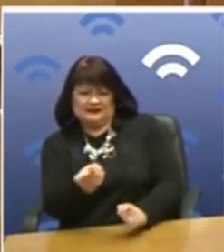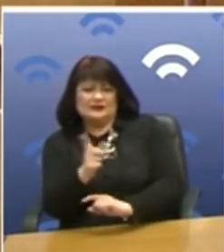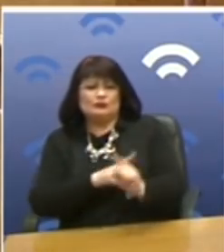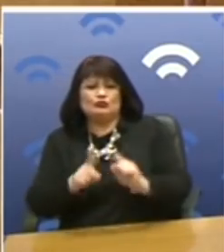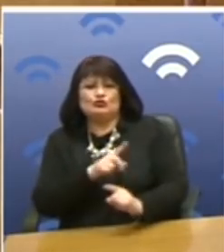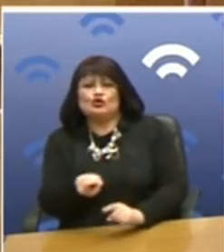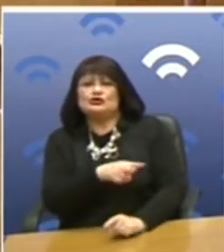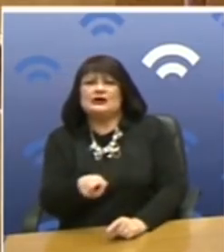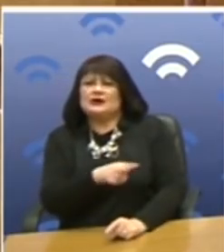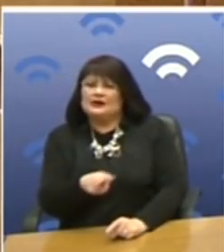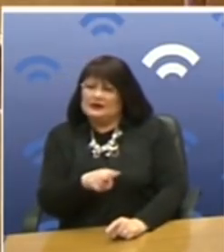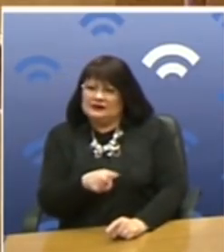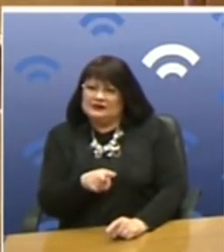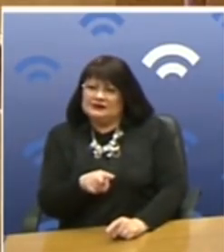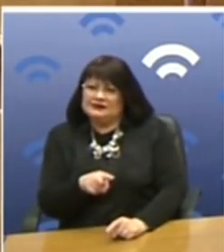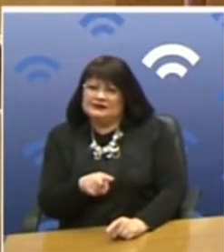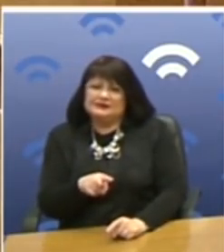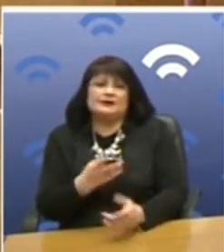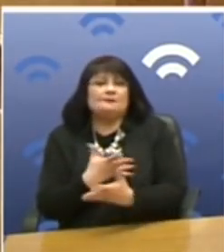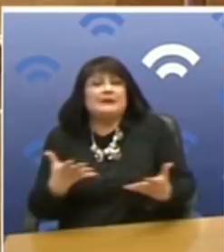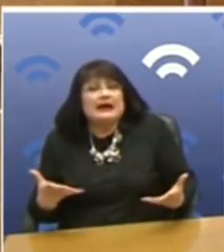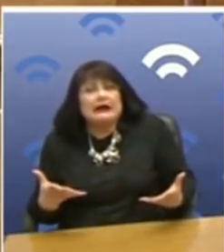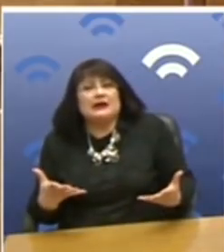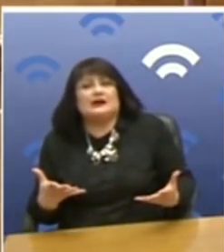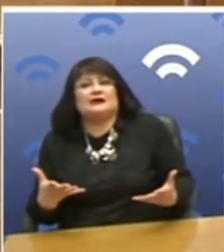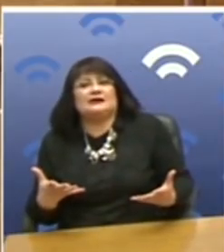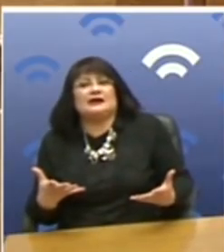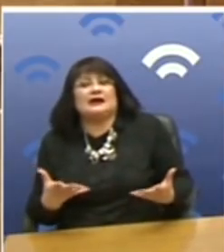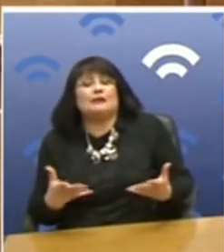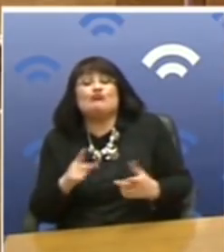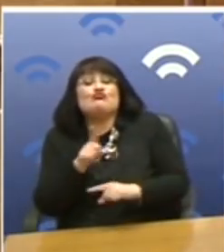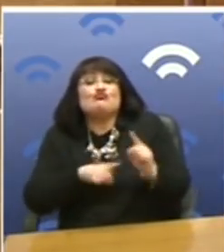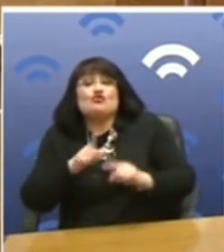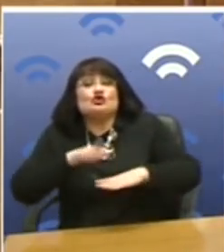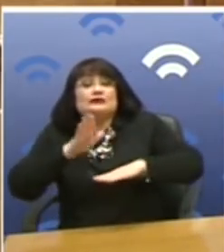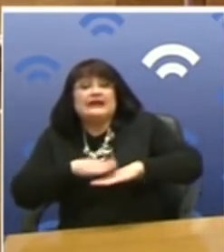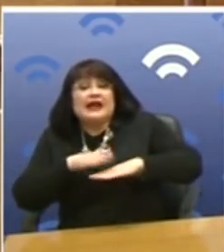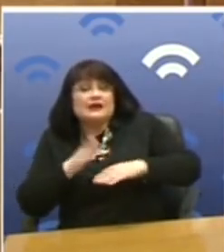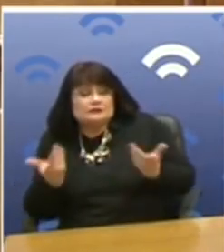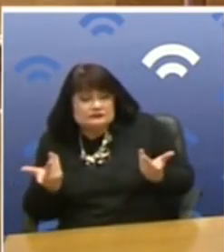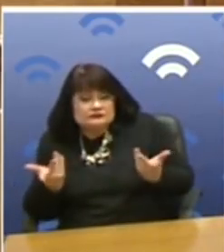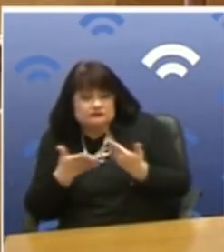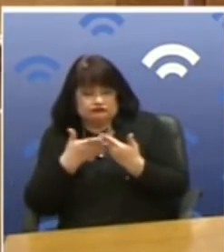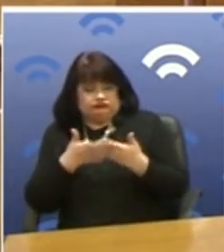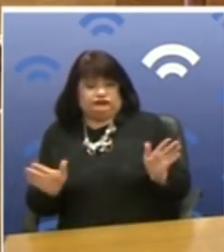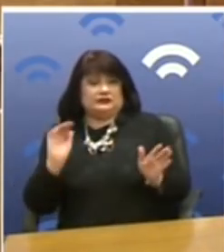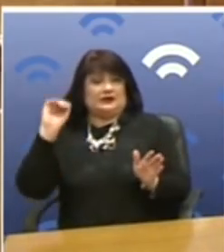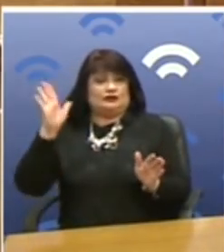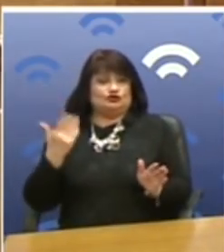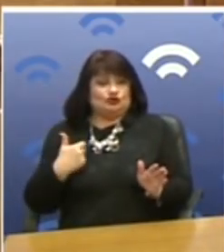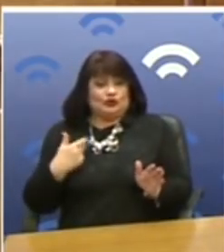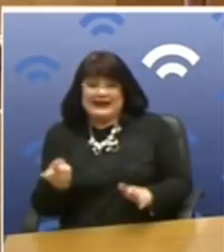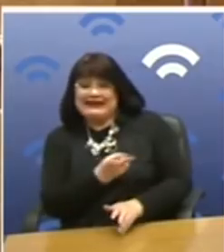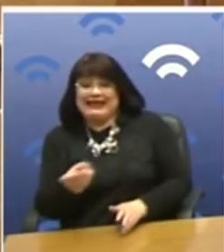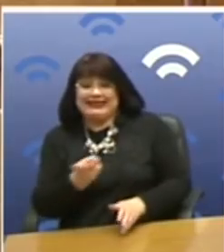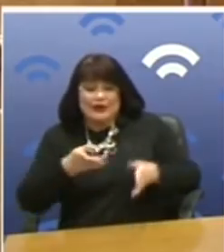τους δύο είχε τη μεγαλύτερη συμβολή σε αυτή την εξωστρέφεια, πως η πορεία αυτή που ακολουθείτε και οι